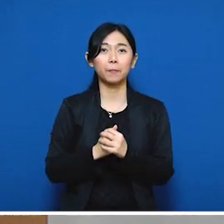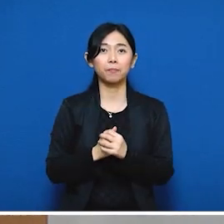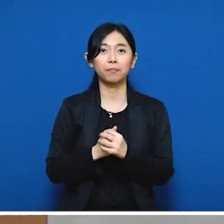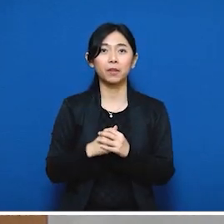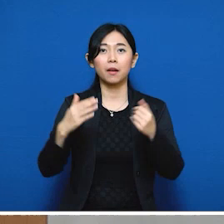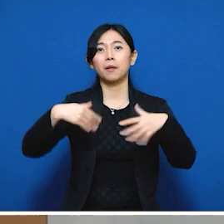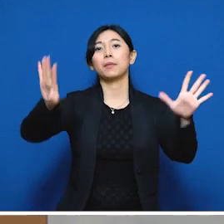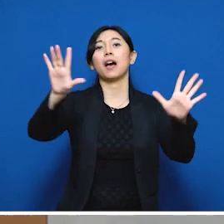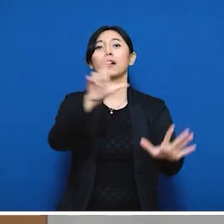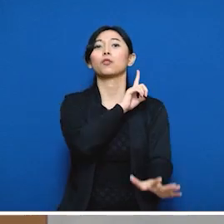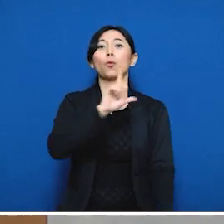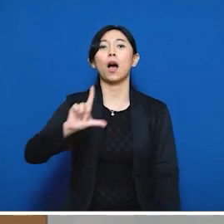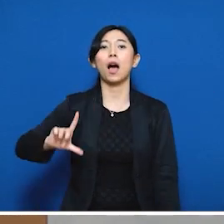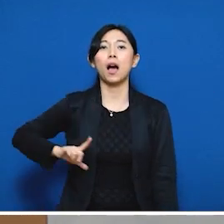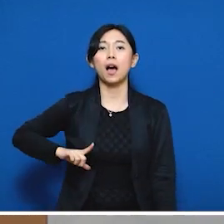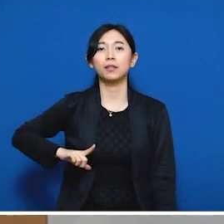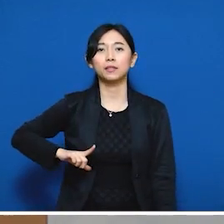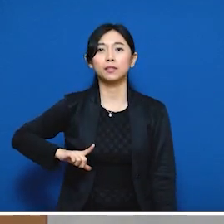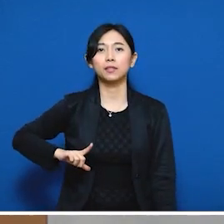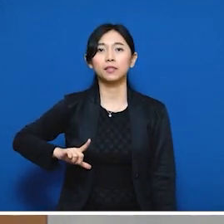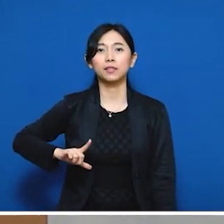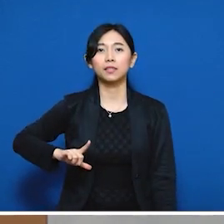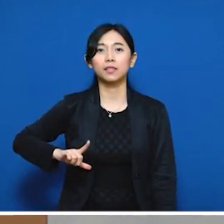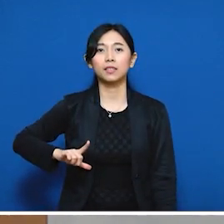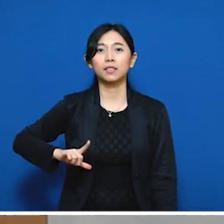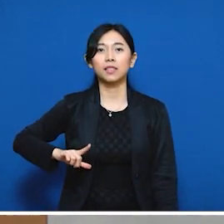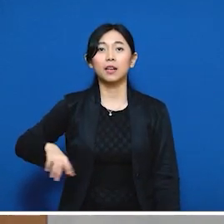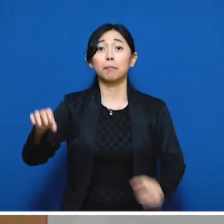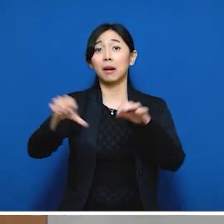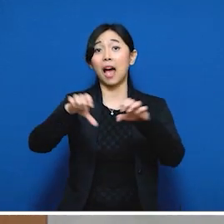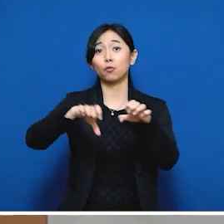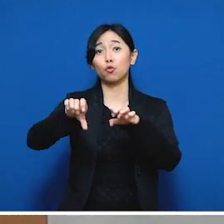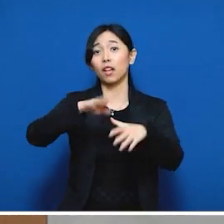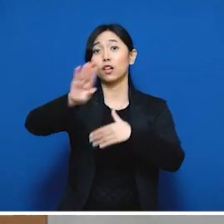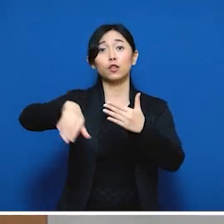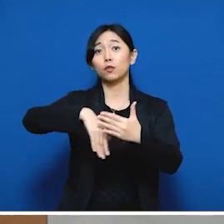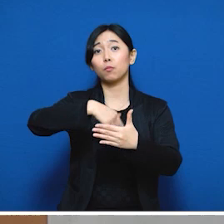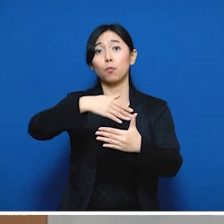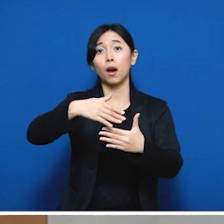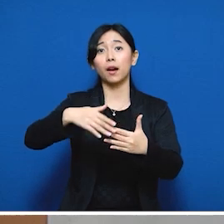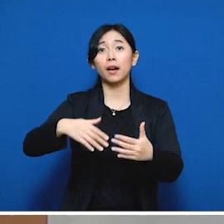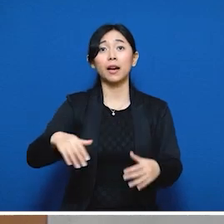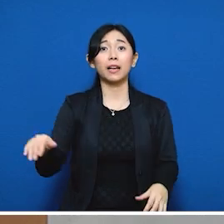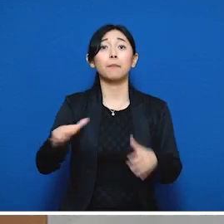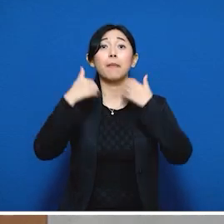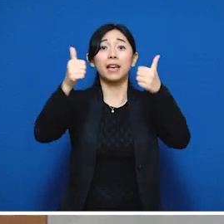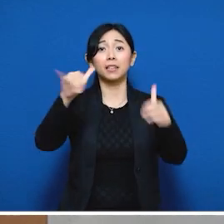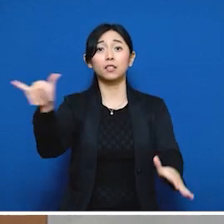"Dia Tuhan, biarlah diperbuatnya apa yang dipandangnya